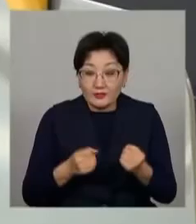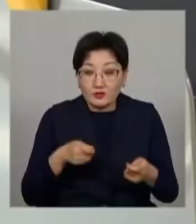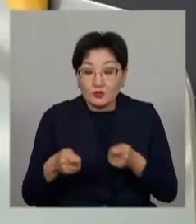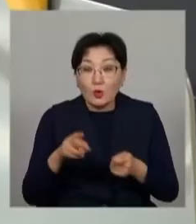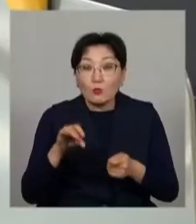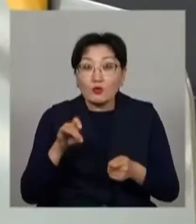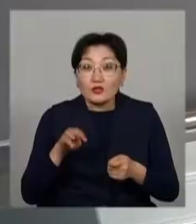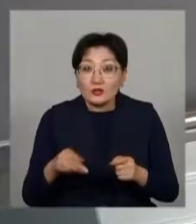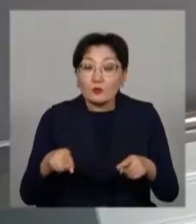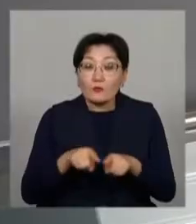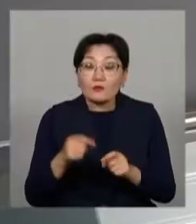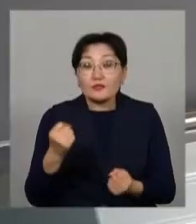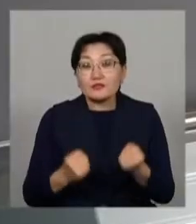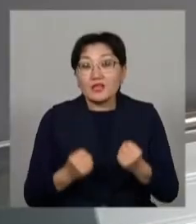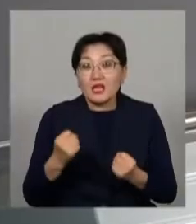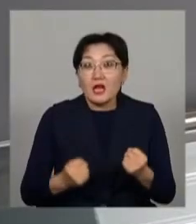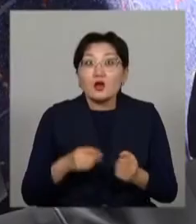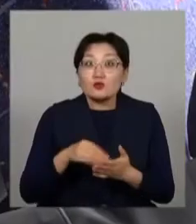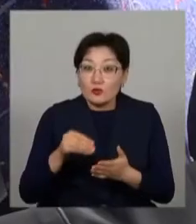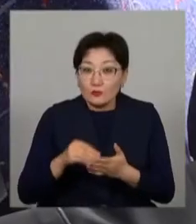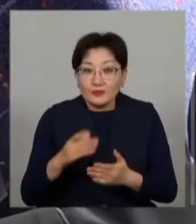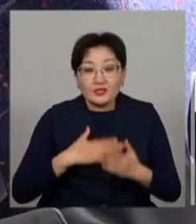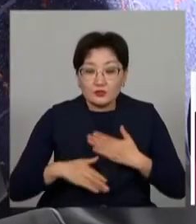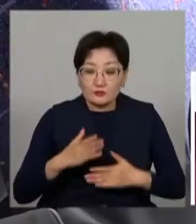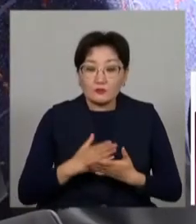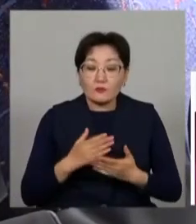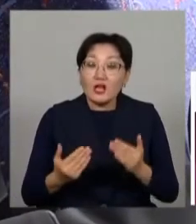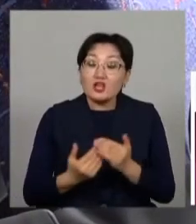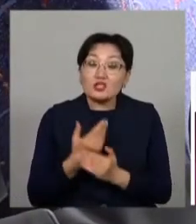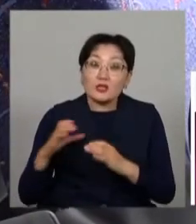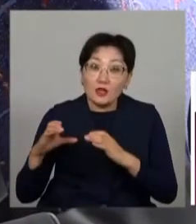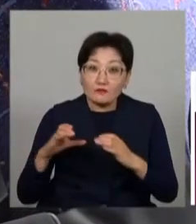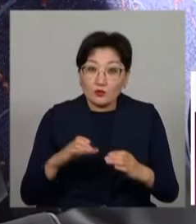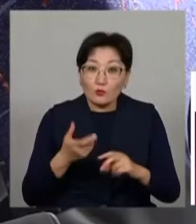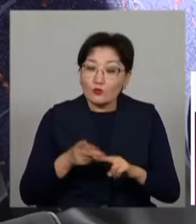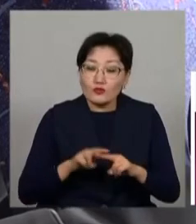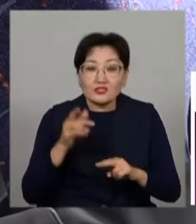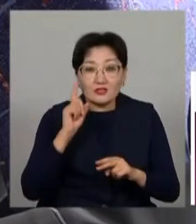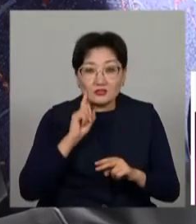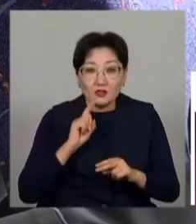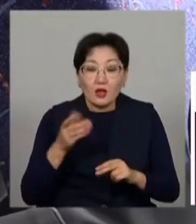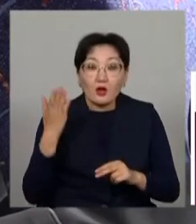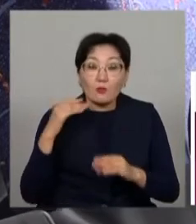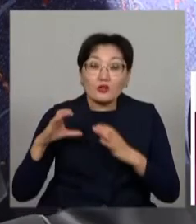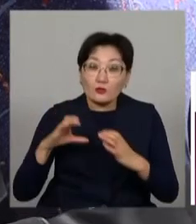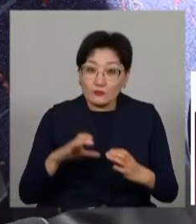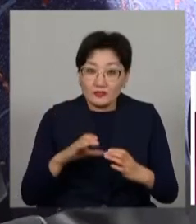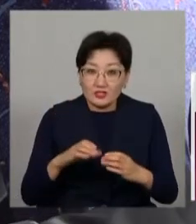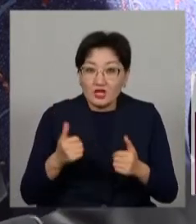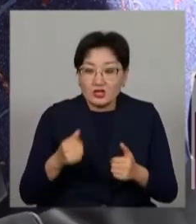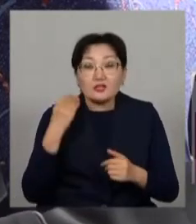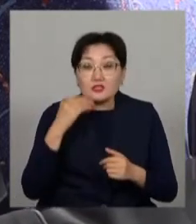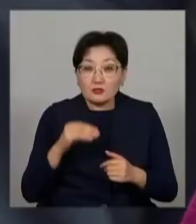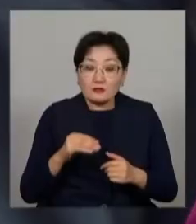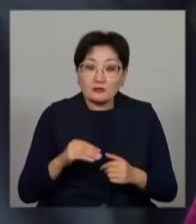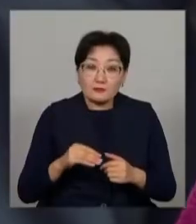Мұрат Сопақов та осындай көліктердің келгеніне риза. Келген жаңа автобустар өте ыңғайлы, бұрынғы автобустарға қарағанда жақсы,